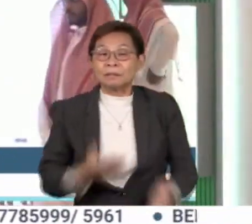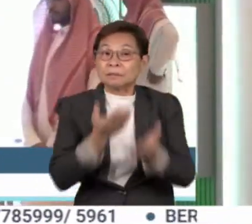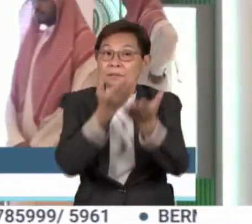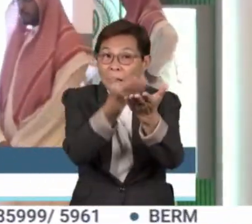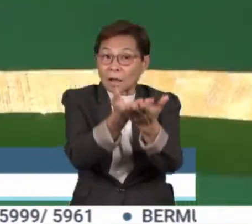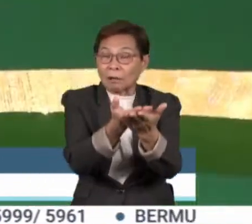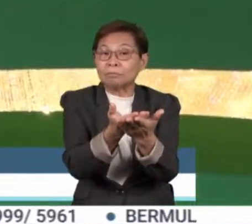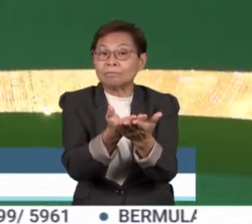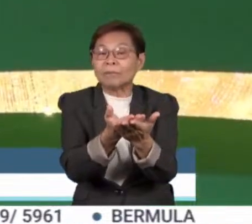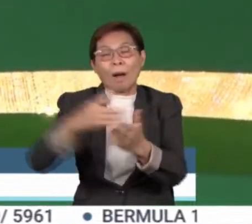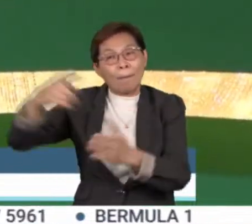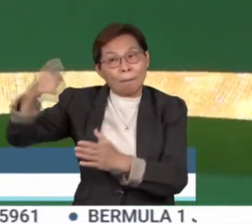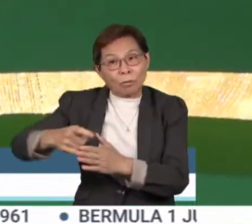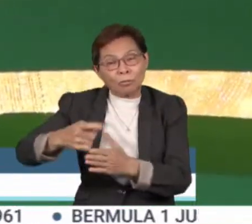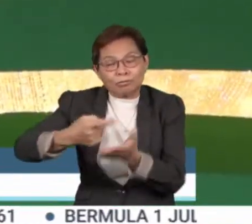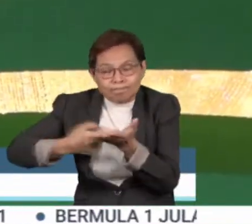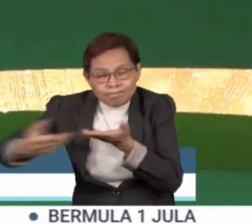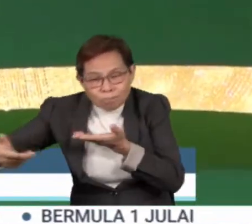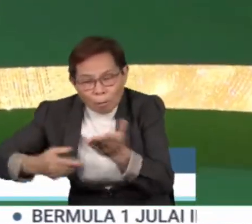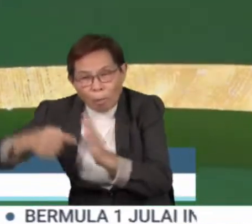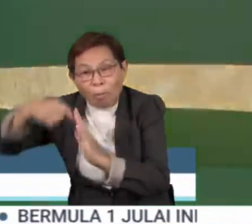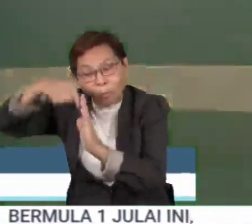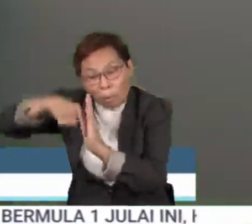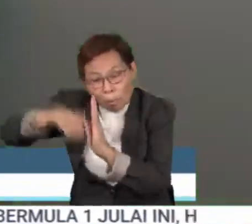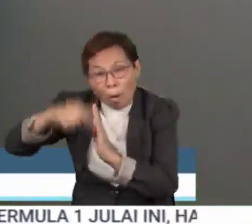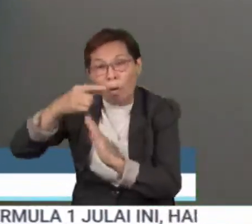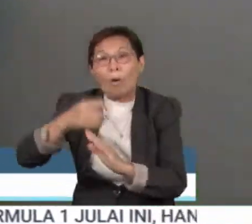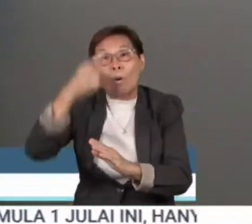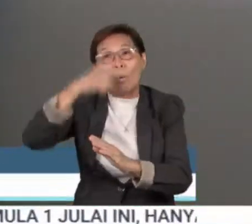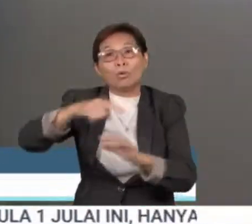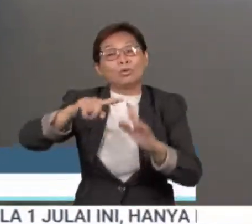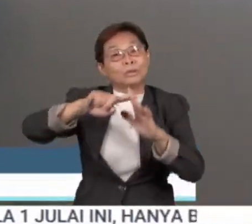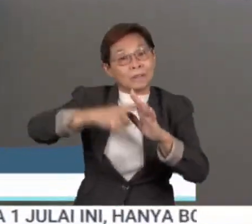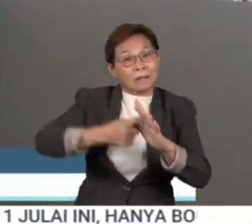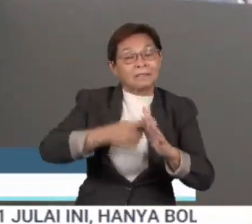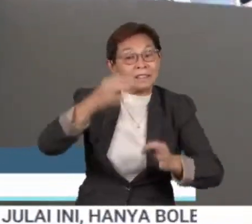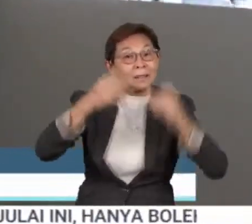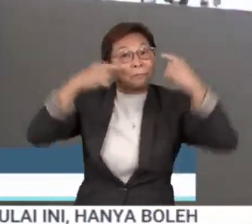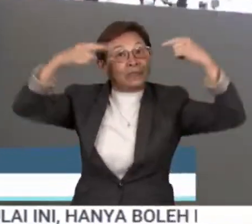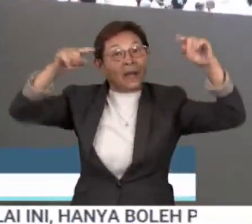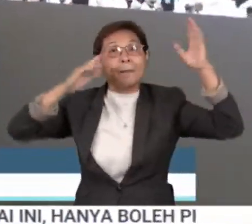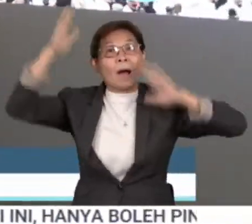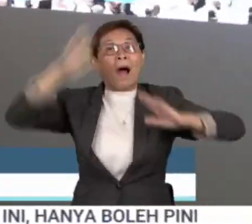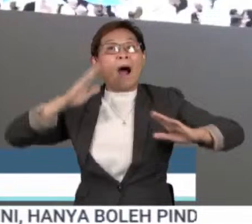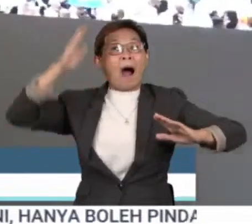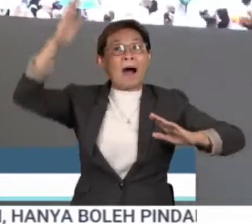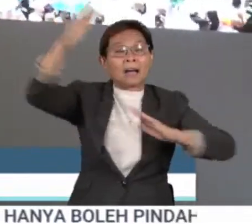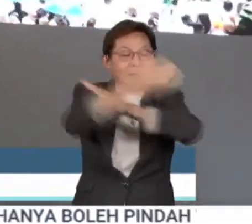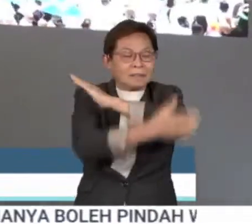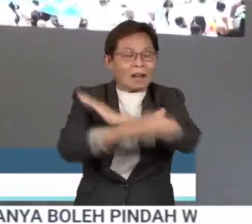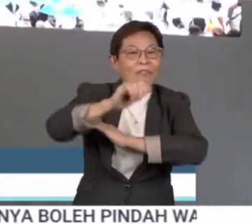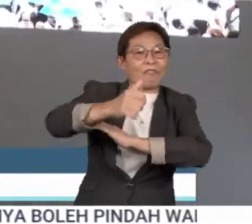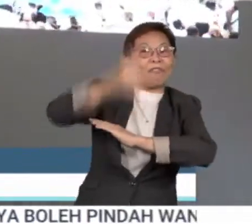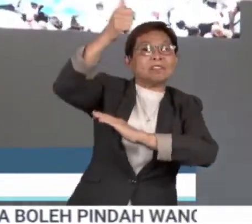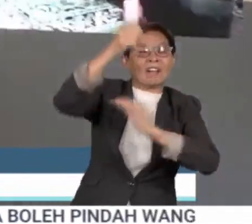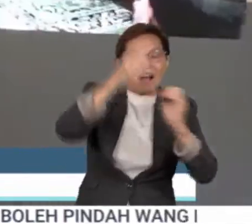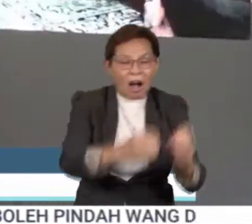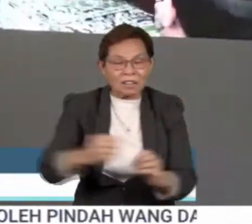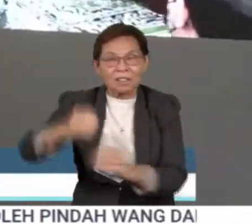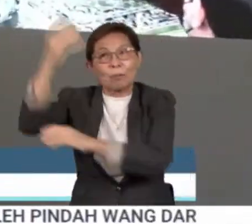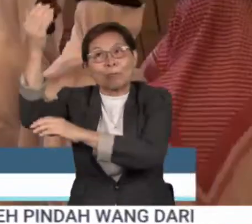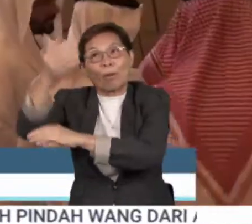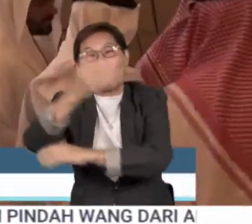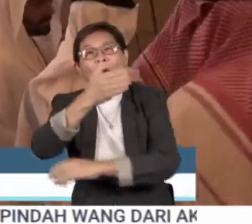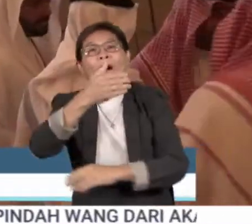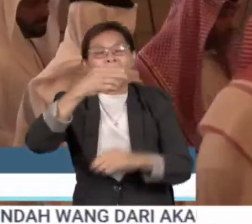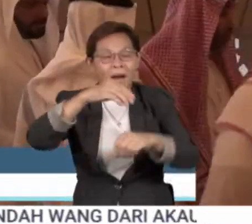Cadangan itu bagaimanapun memerlukan perbincangan lebih teliti untuk dilaksanakan. Sekiranya berjaya, Malaysia bakal menjadi negara pertama menganjurkan